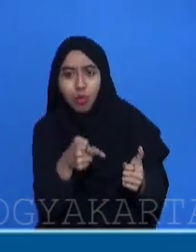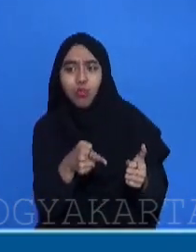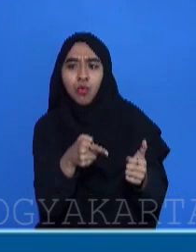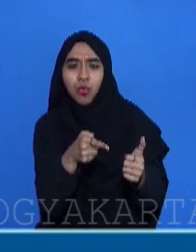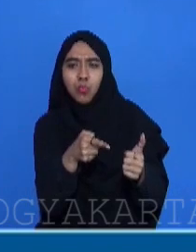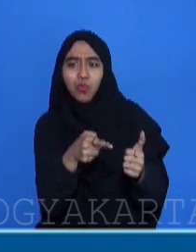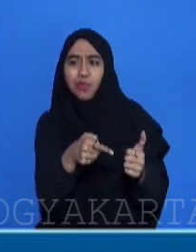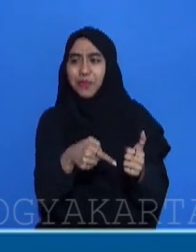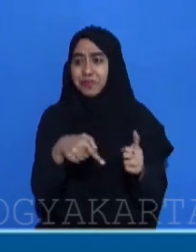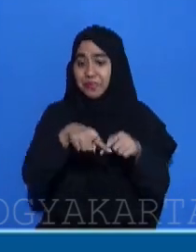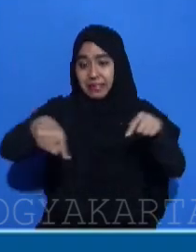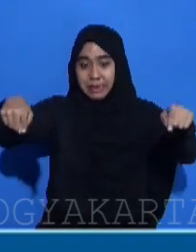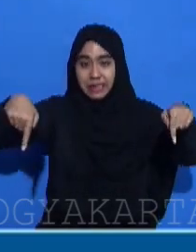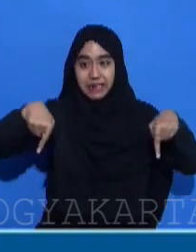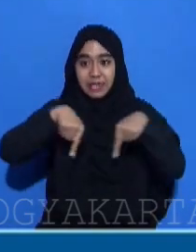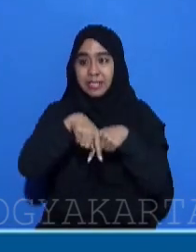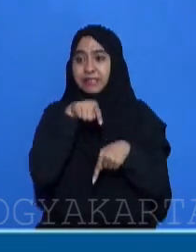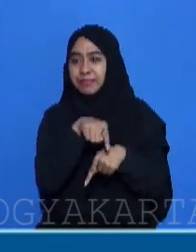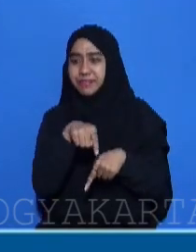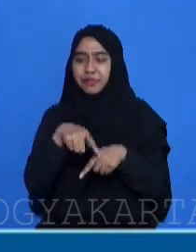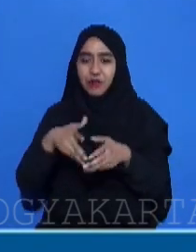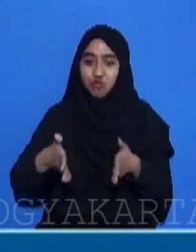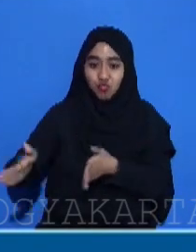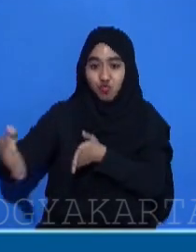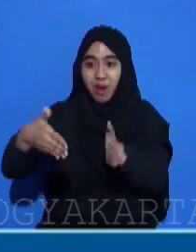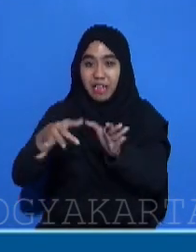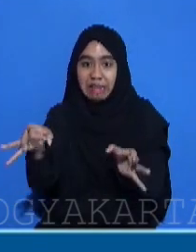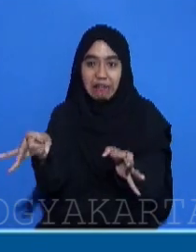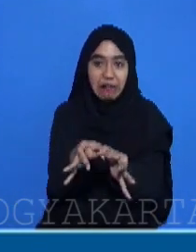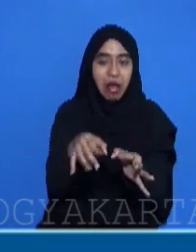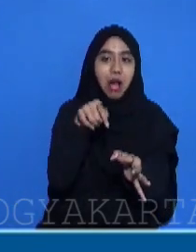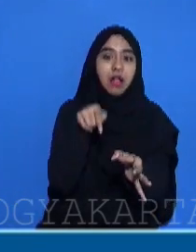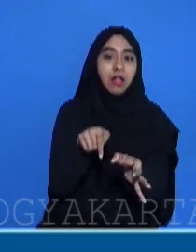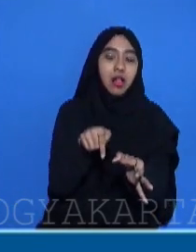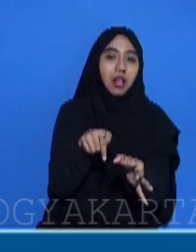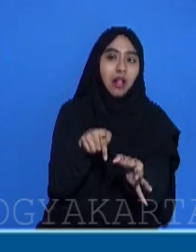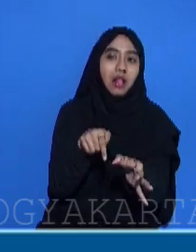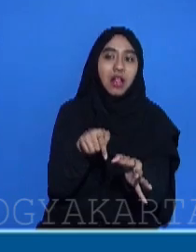meniko jalaran lahan pesabinanipun jaket kalian ilen-ilen irigasi saking lebar